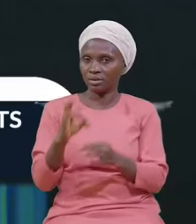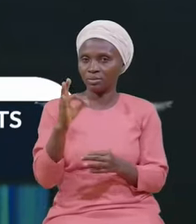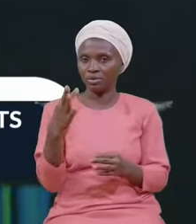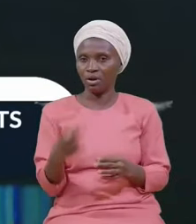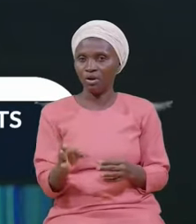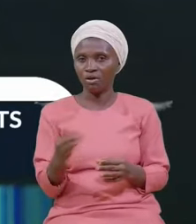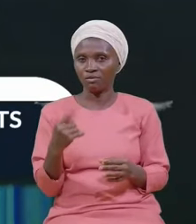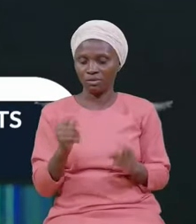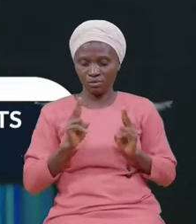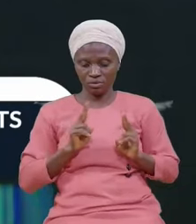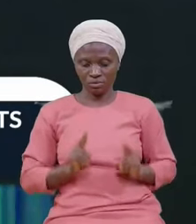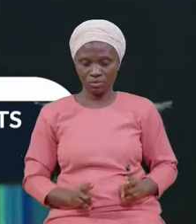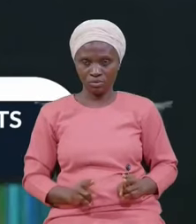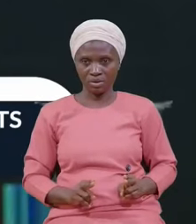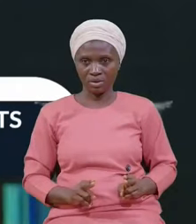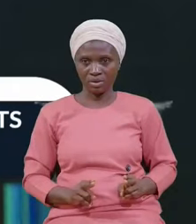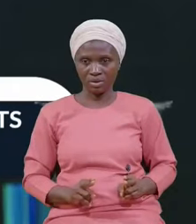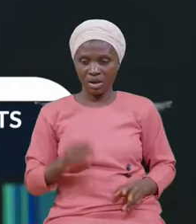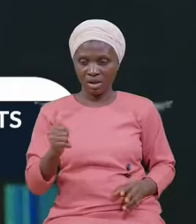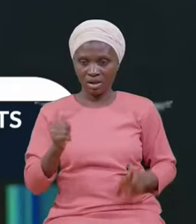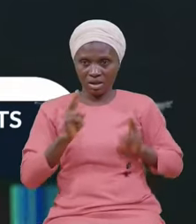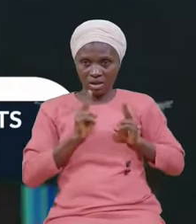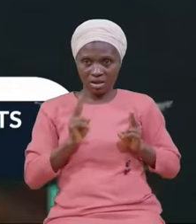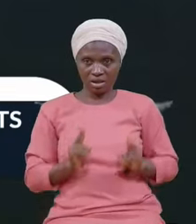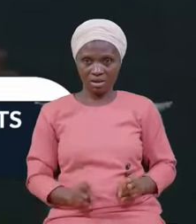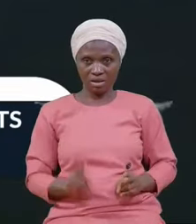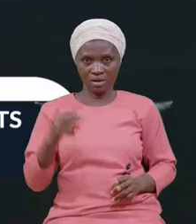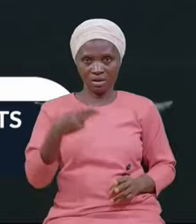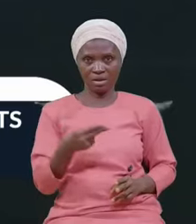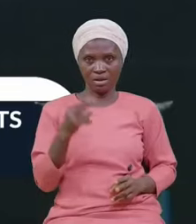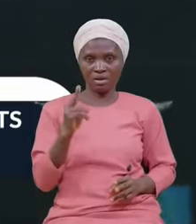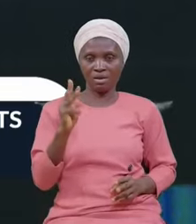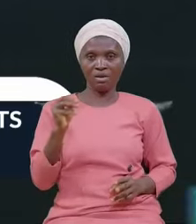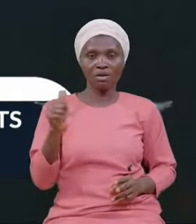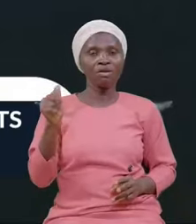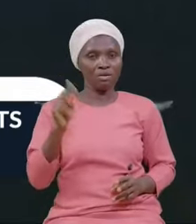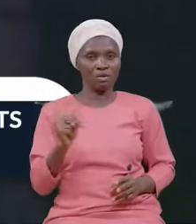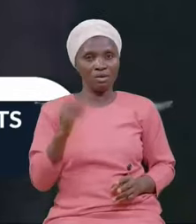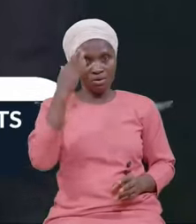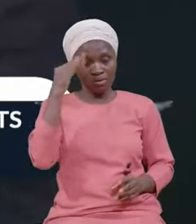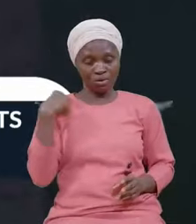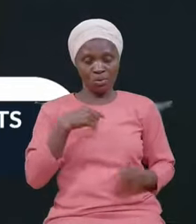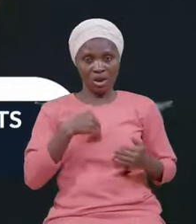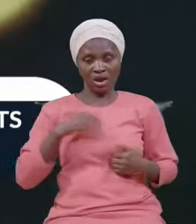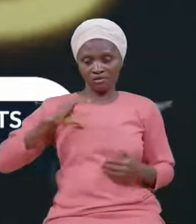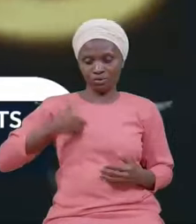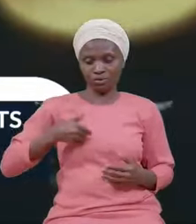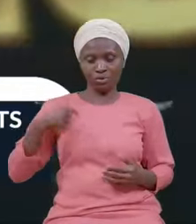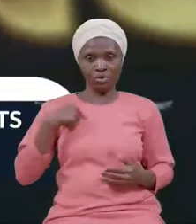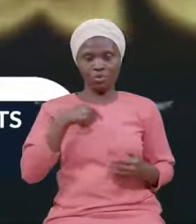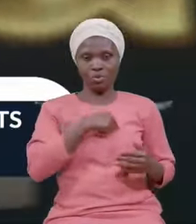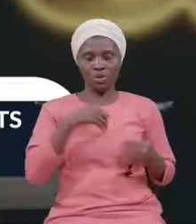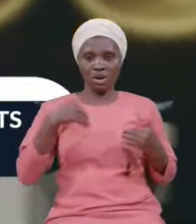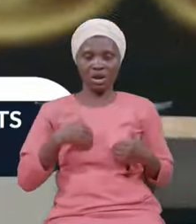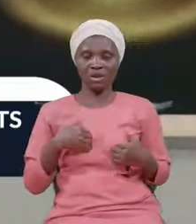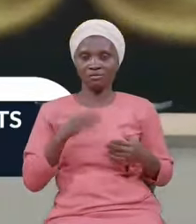de l'humain, l'esprit humain. Nous avons un esprit, nous avons une âme, un corps. Il y a des gens qui sont conduits. Ah, je parle, je pense,